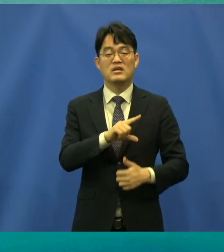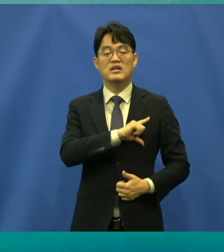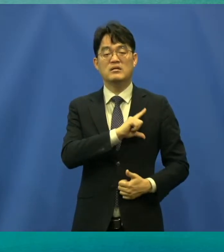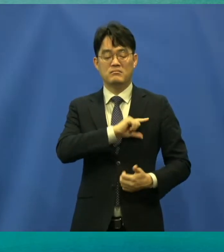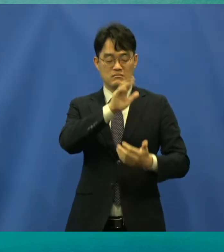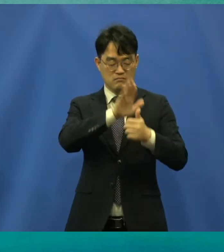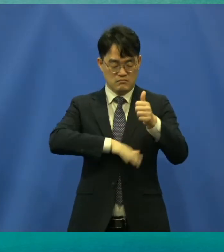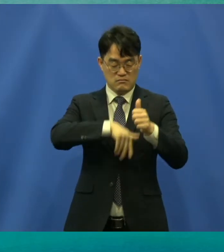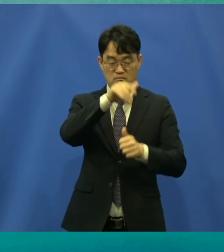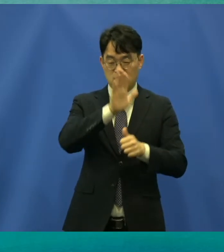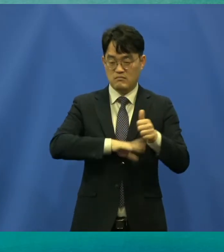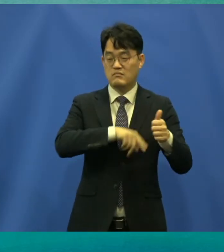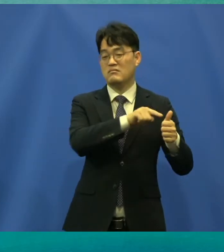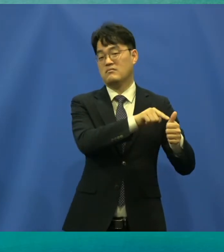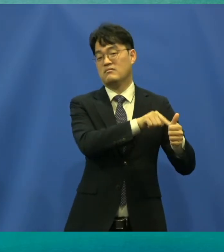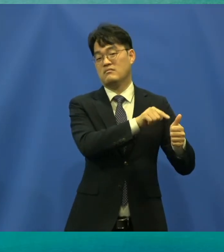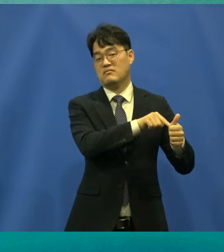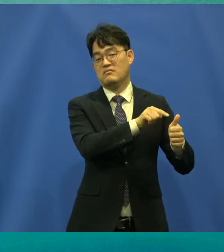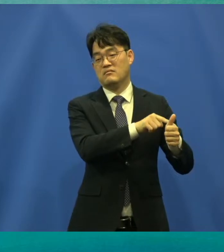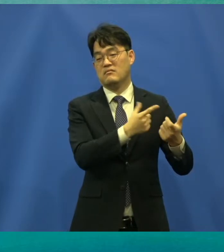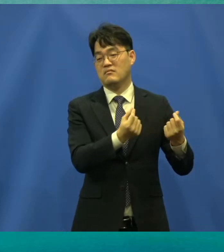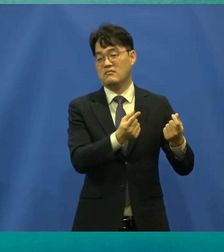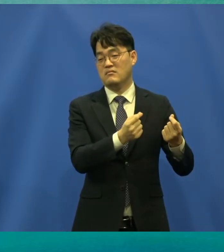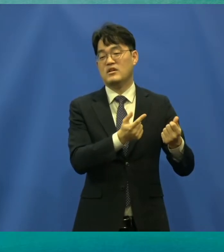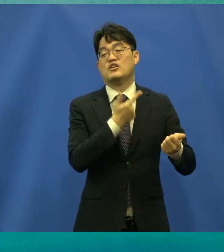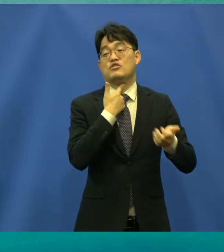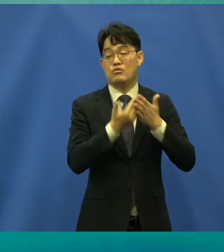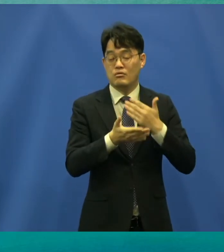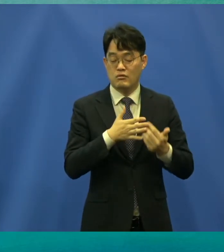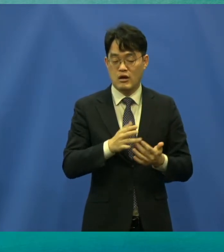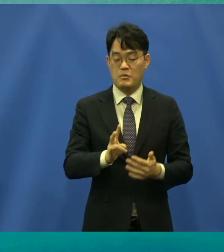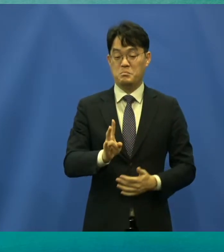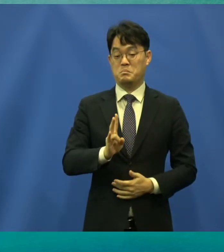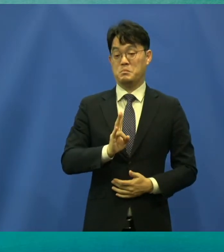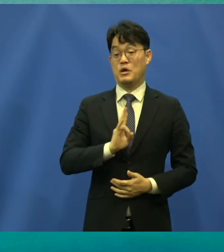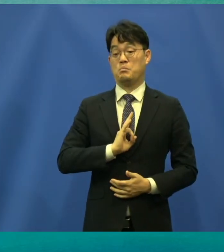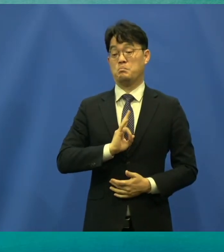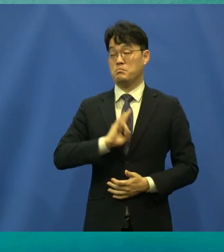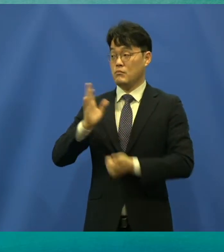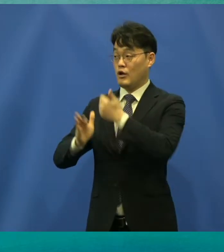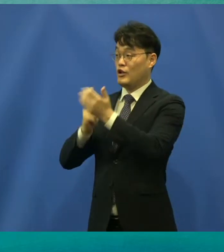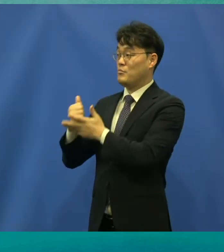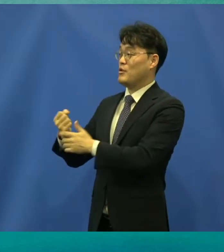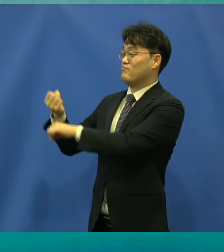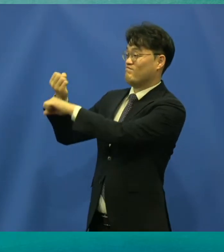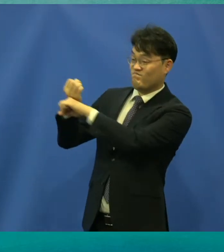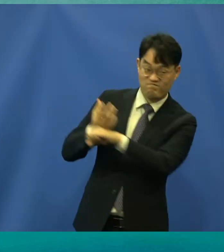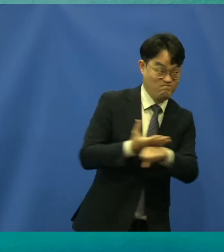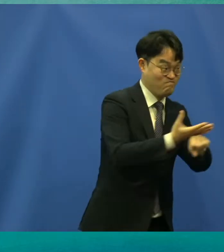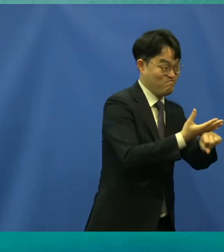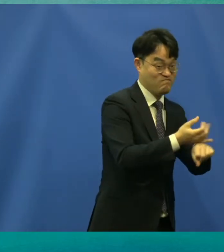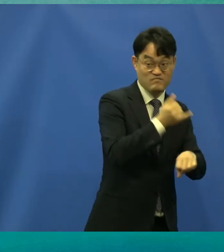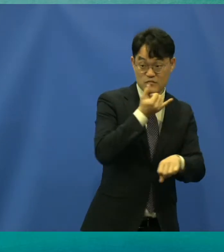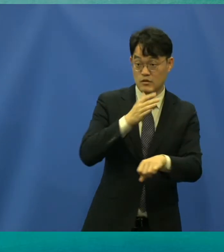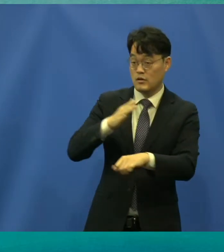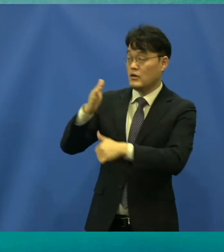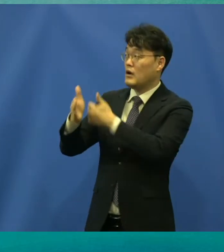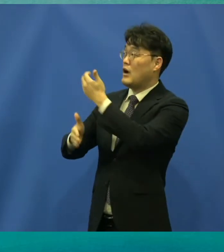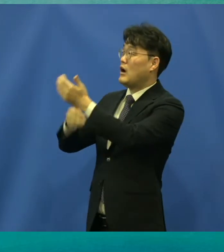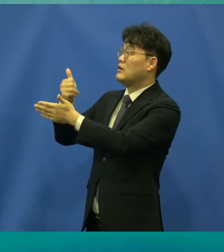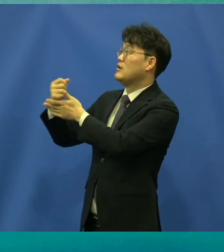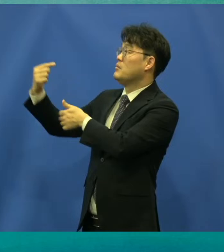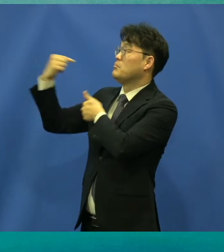그의 경력에 치명적인 결격 사유가 됩니다. 어떻게 하면 선지자가 물고기 뱃속까지 들어갈 수